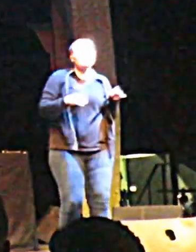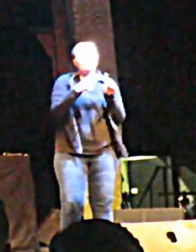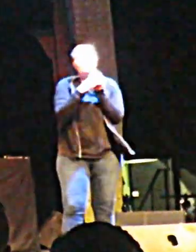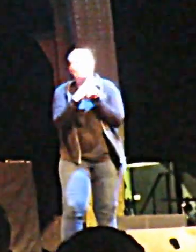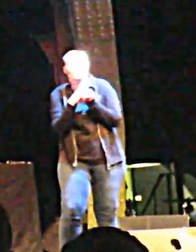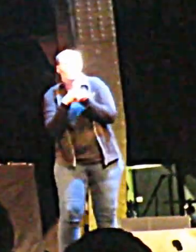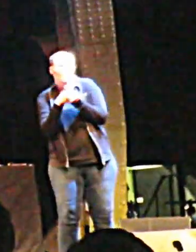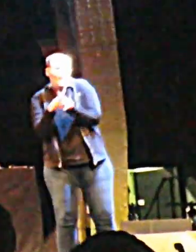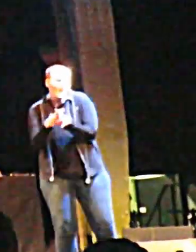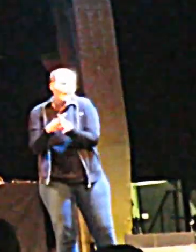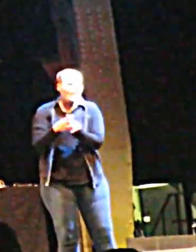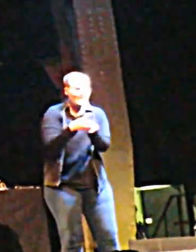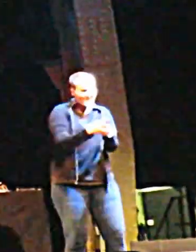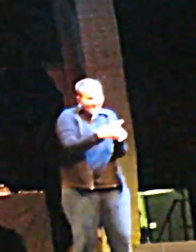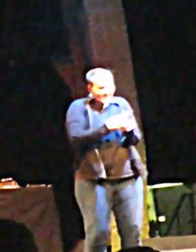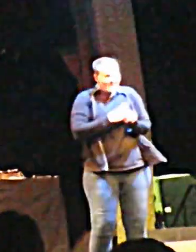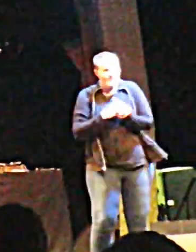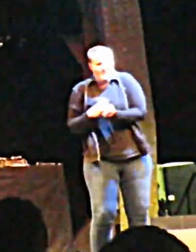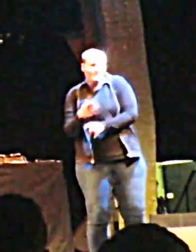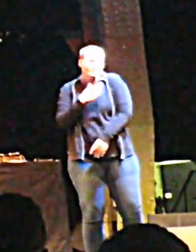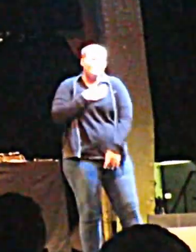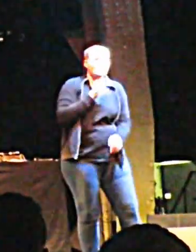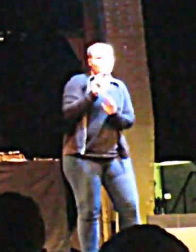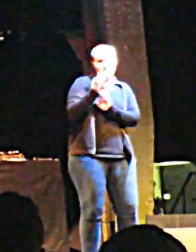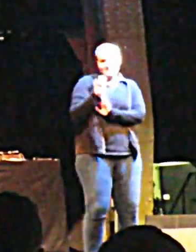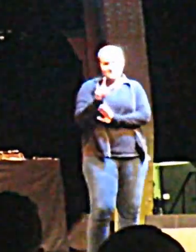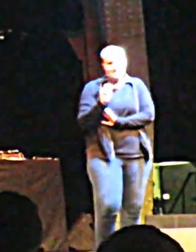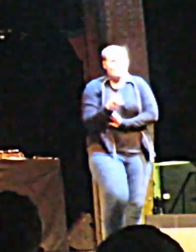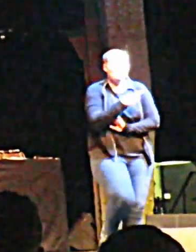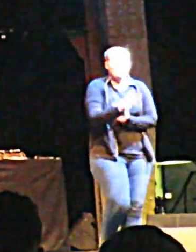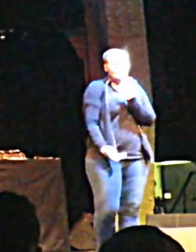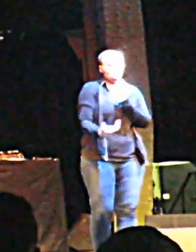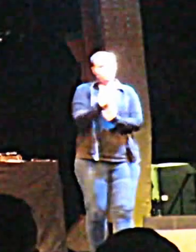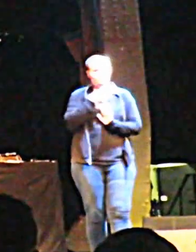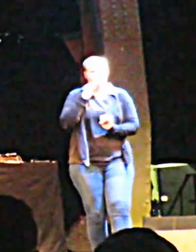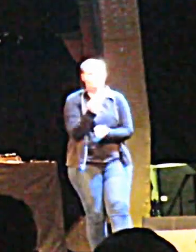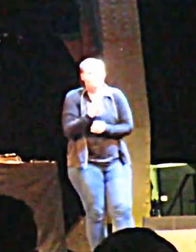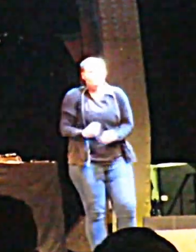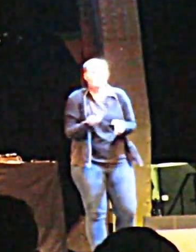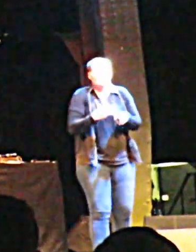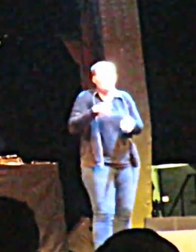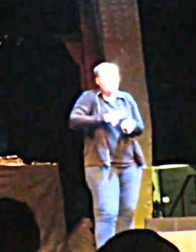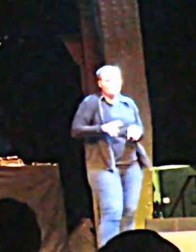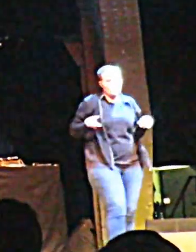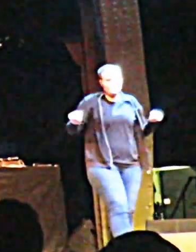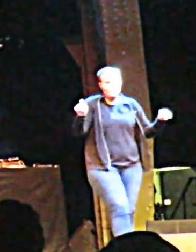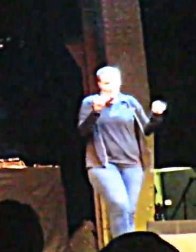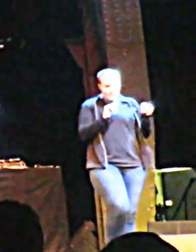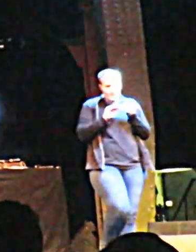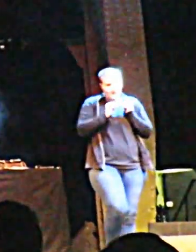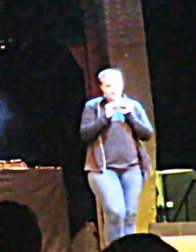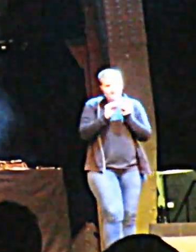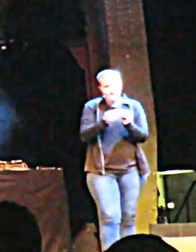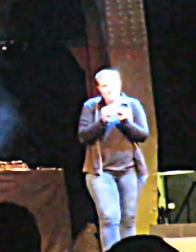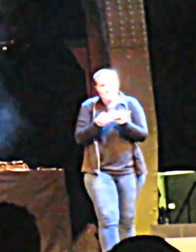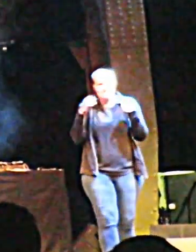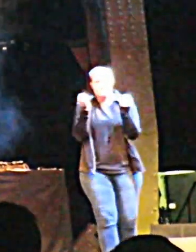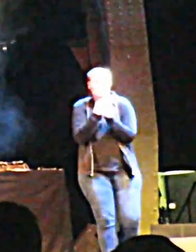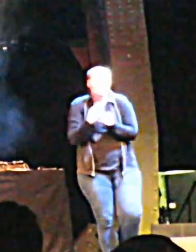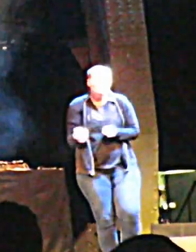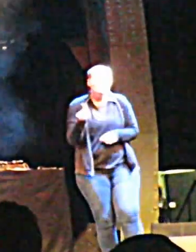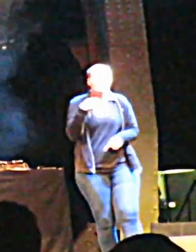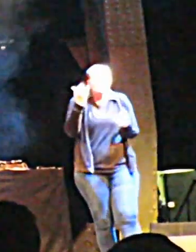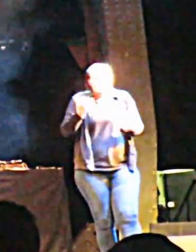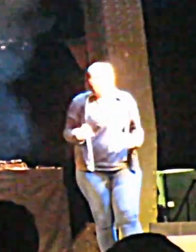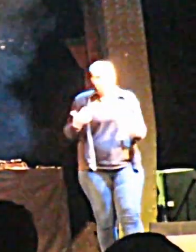Kryptologie. Die Geheimhaltung meiner Nachrichten ist das Ziel. Doppeldeutlich, doppeldeutlich. Verschlüsselt spielen die Autorien